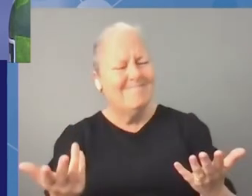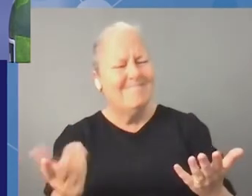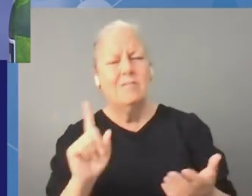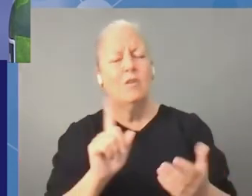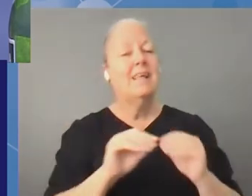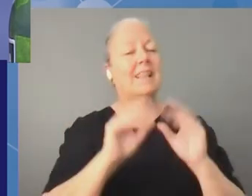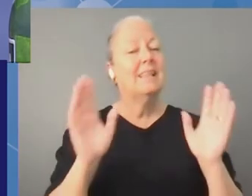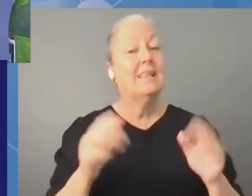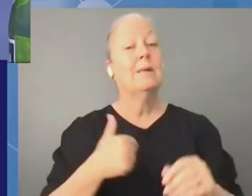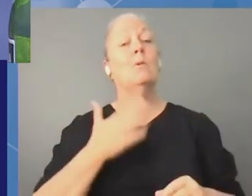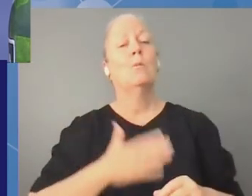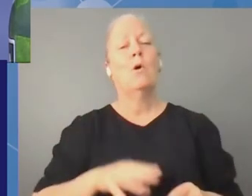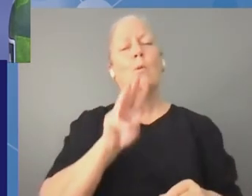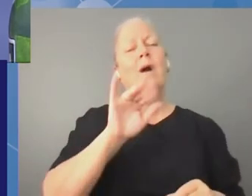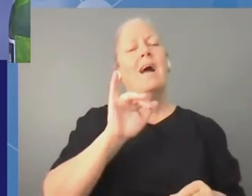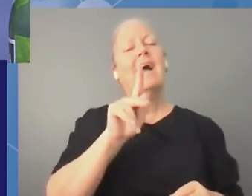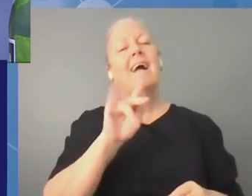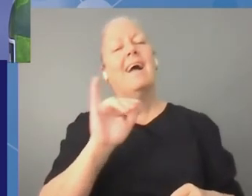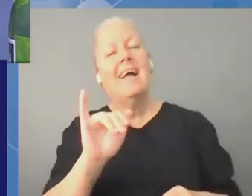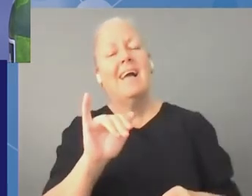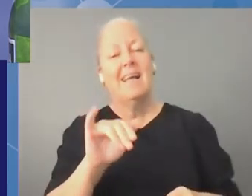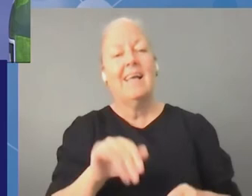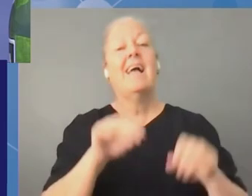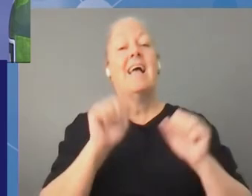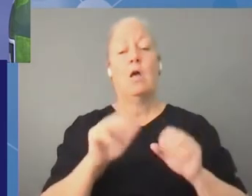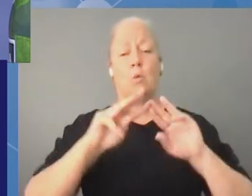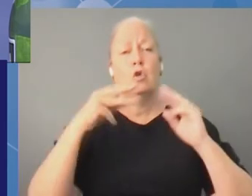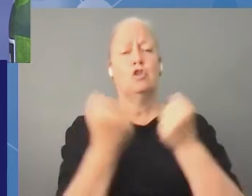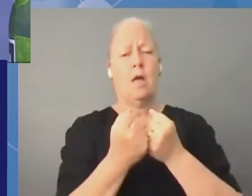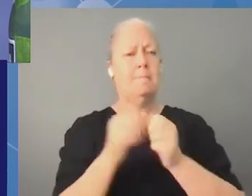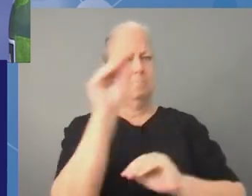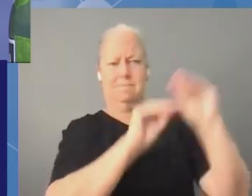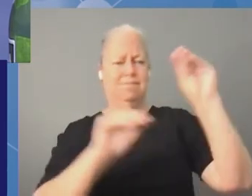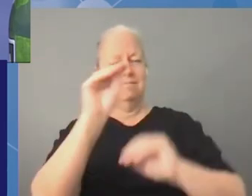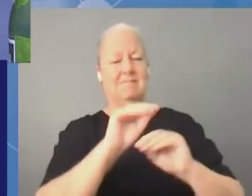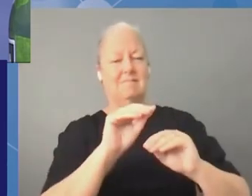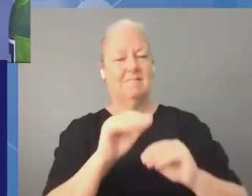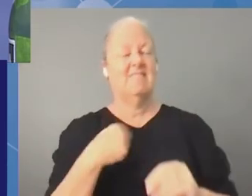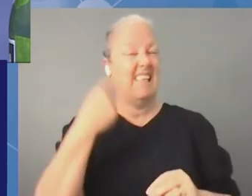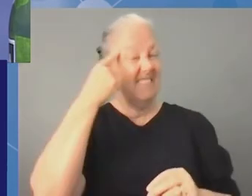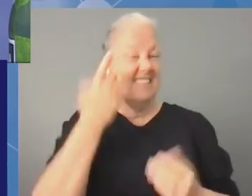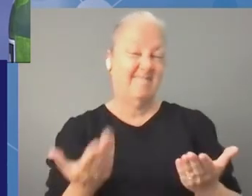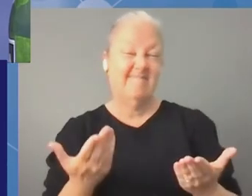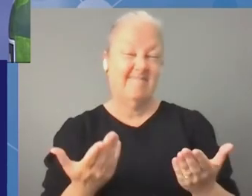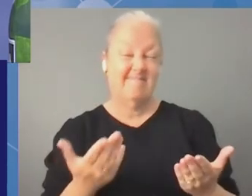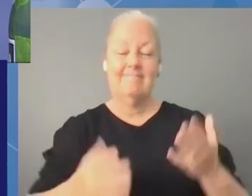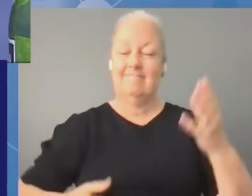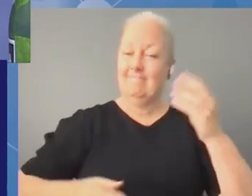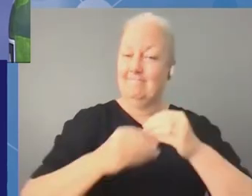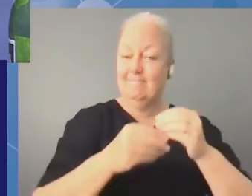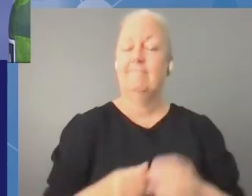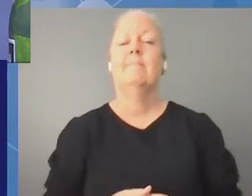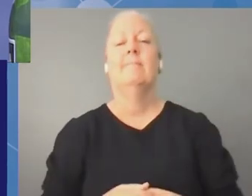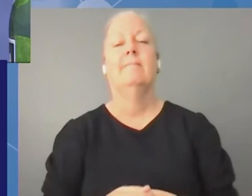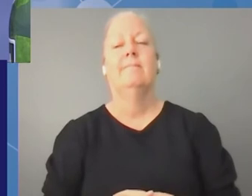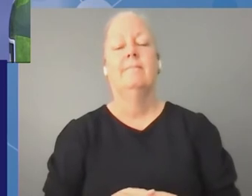有些国家互联网是被关闭的吧，这个我们提到过的，但是可能是它的宣传